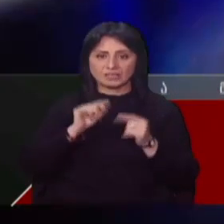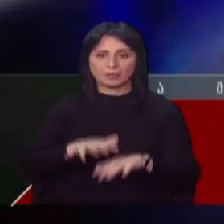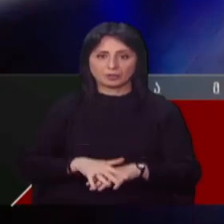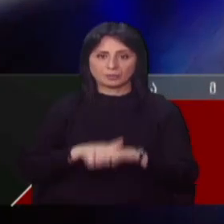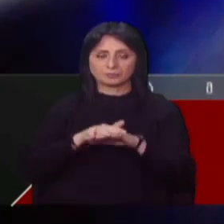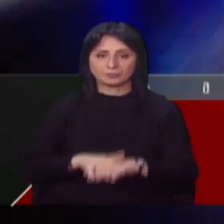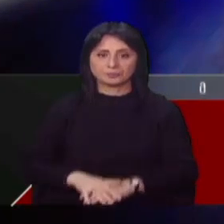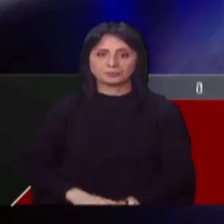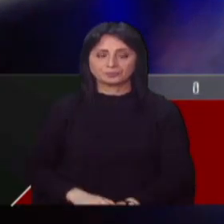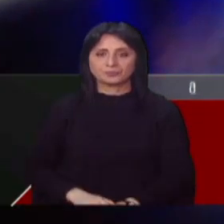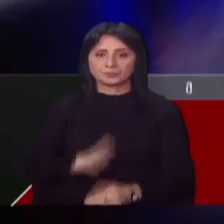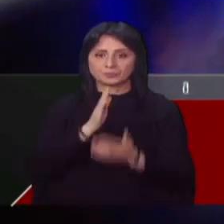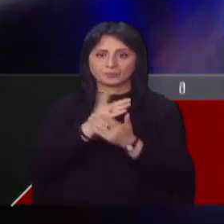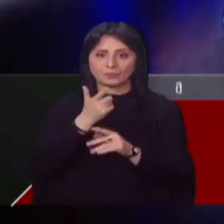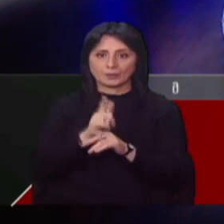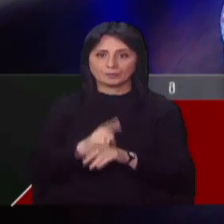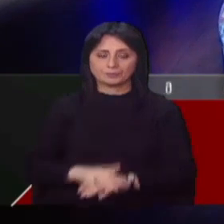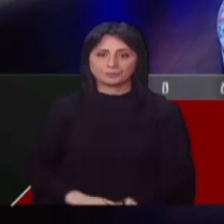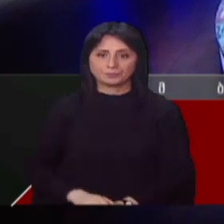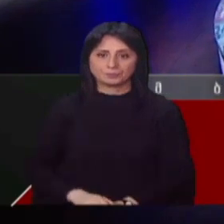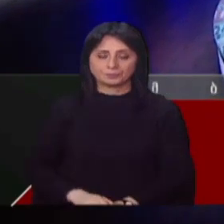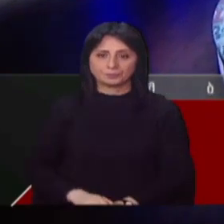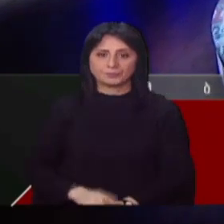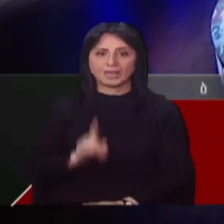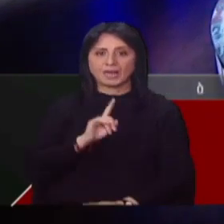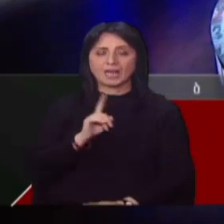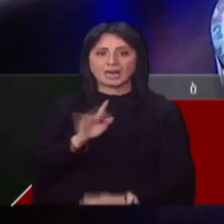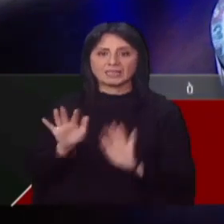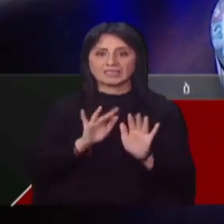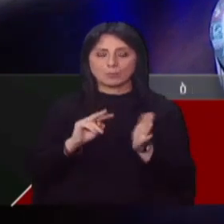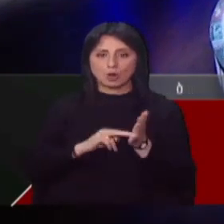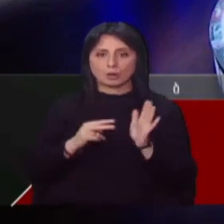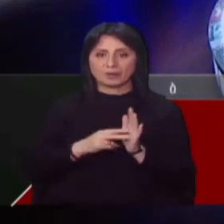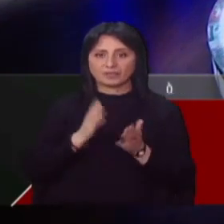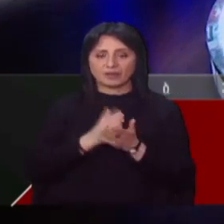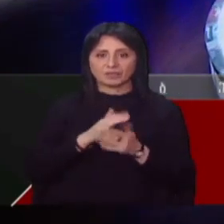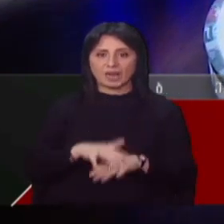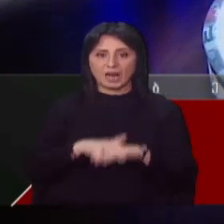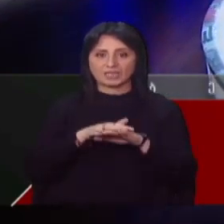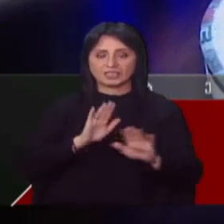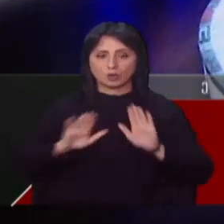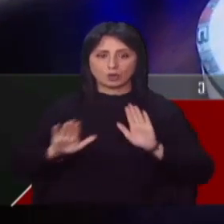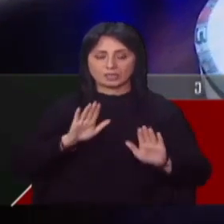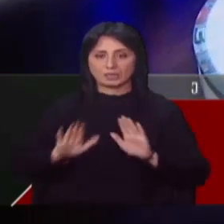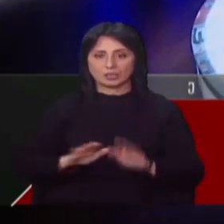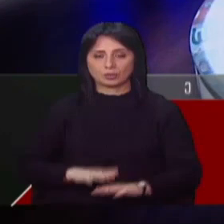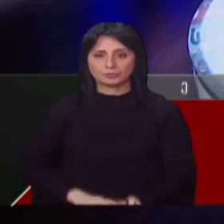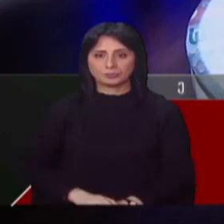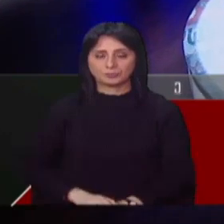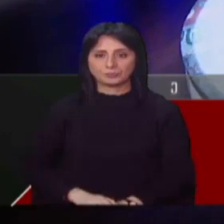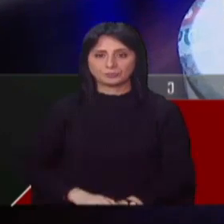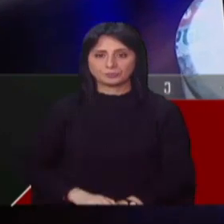საპროტესტო გამოსვლას. მას ახლა პირდაპირ ეთერში ჩავთავთ. ნოდარ, რა სამოქმედო გეგმა აქვთ აქციის ორგანიზატორებსა და